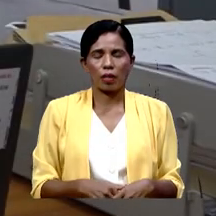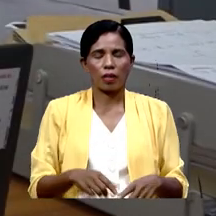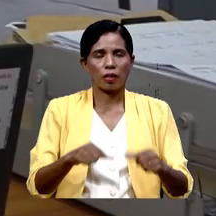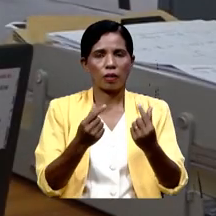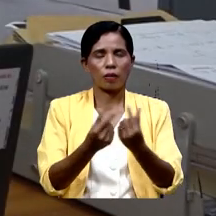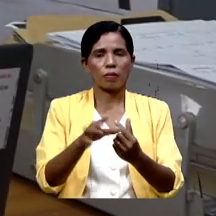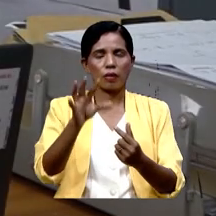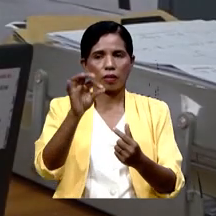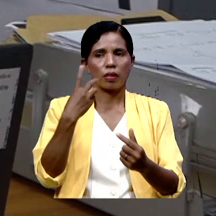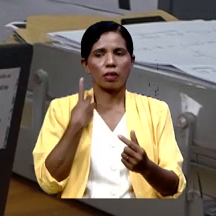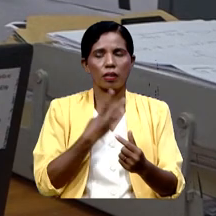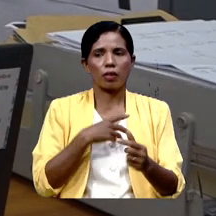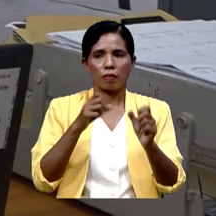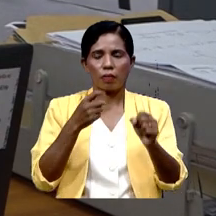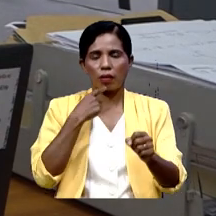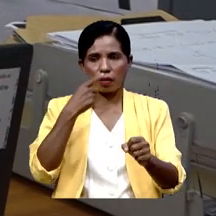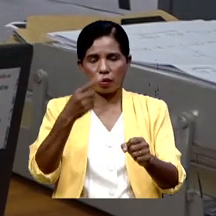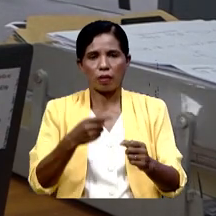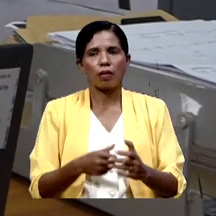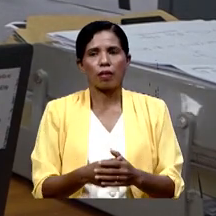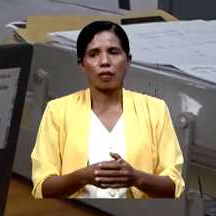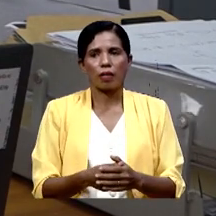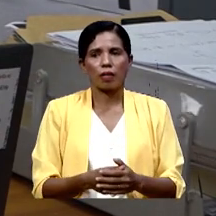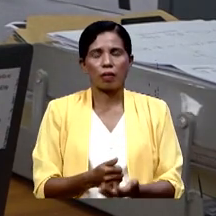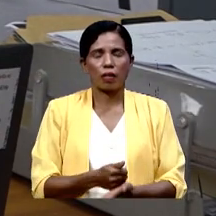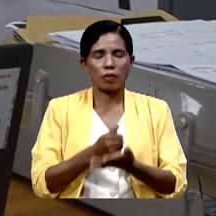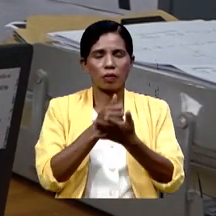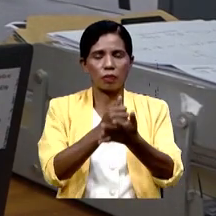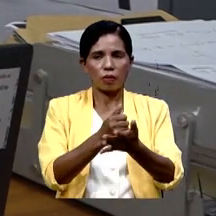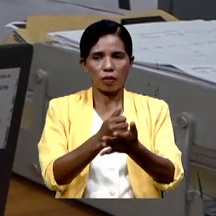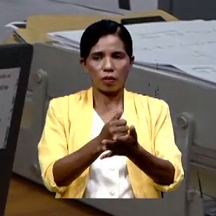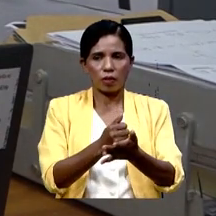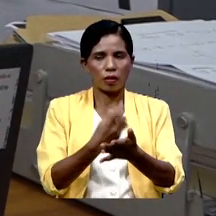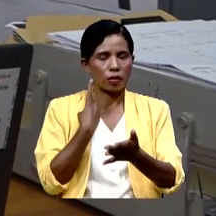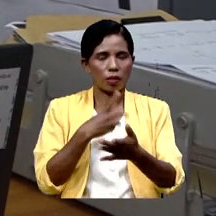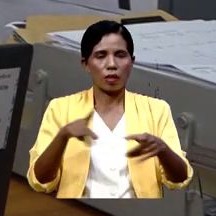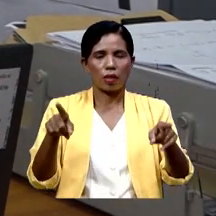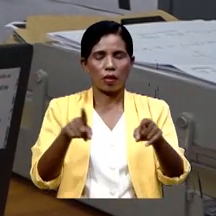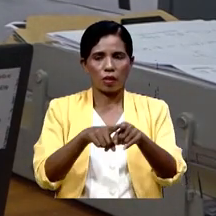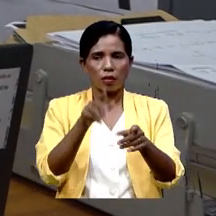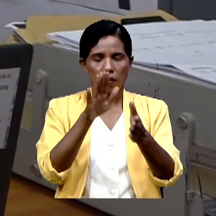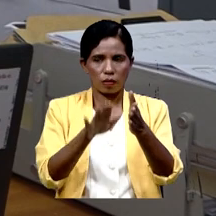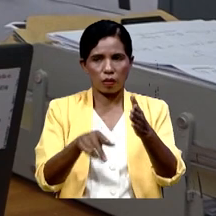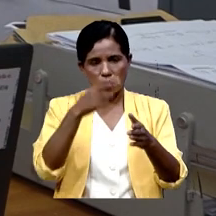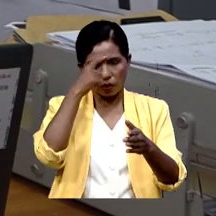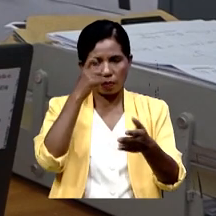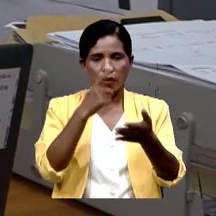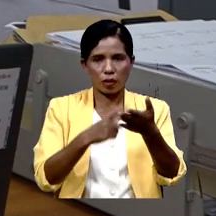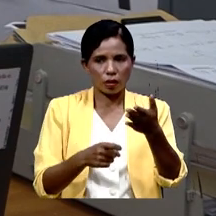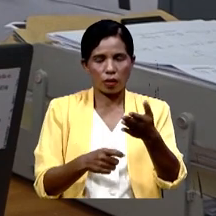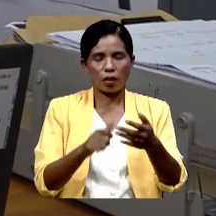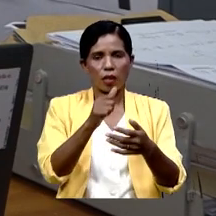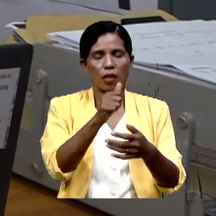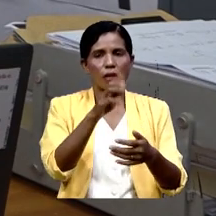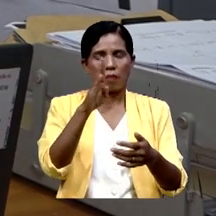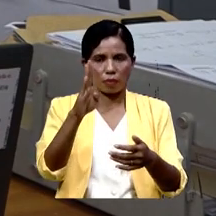bel garantia katak dehan ita sebel aten nela, tela konsidera ni ane sa menus liu, tambah sada tambah AB ni